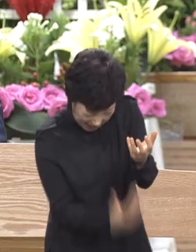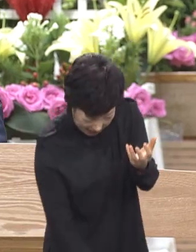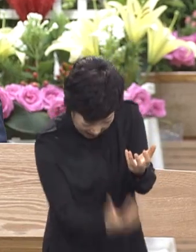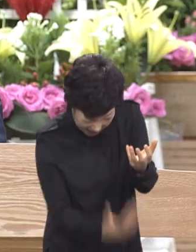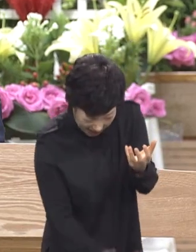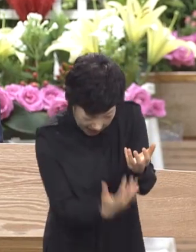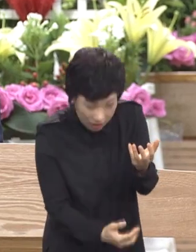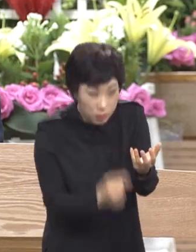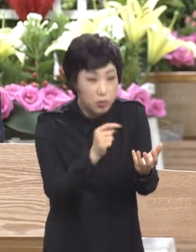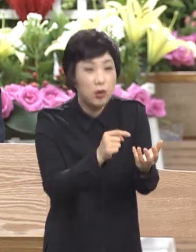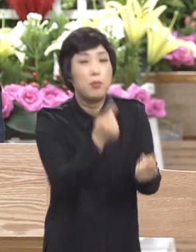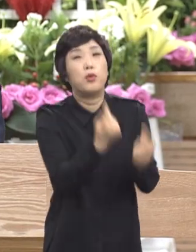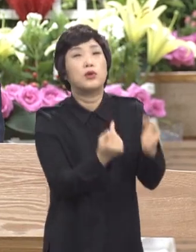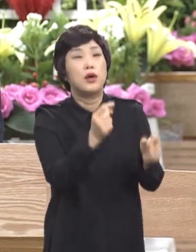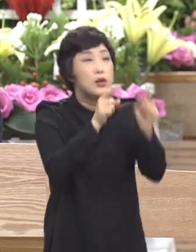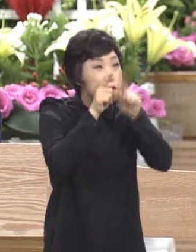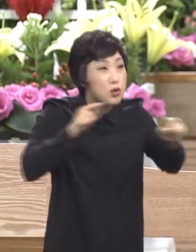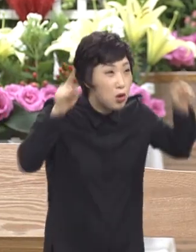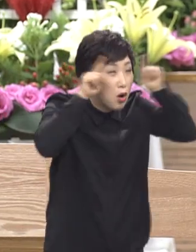것보다 지옥은